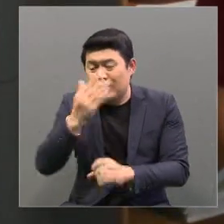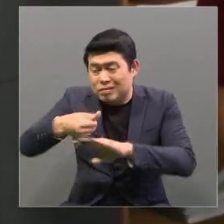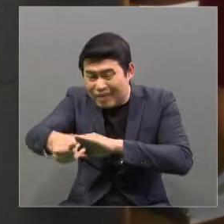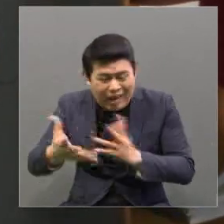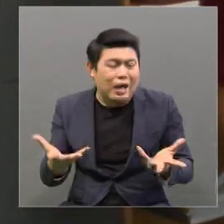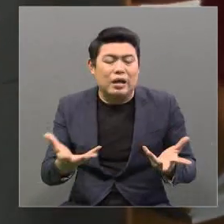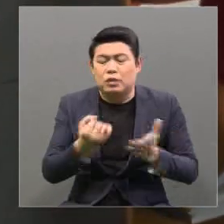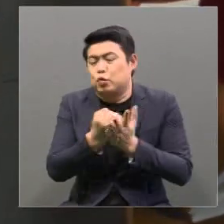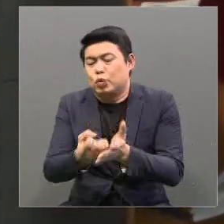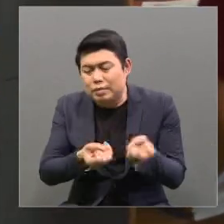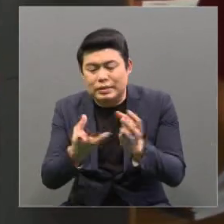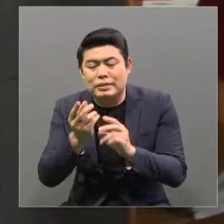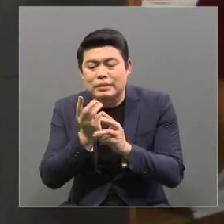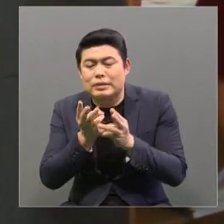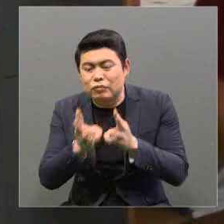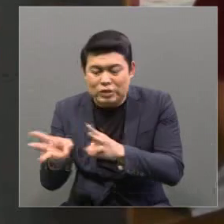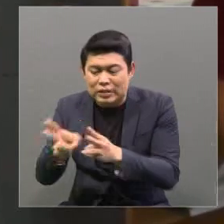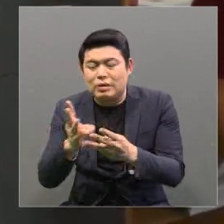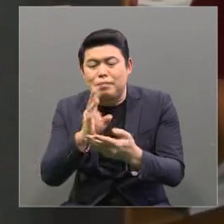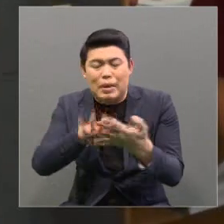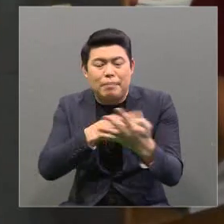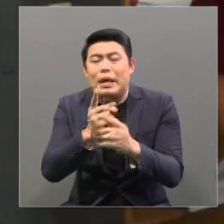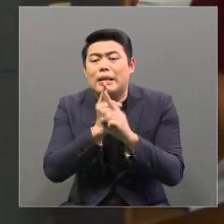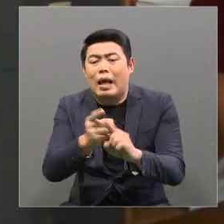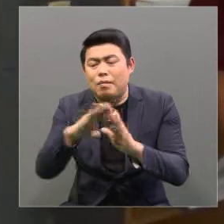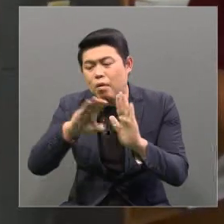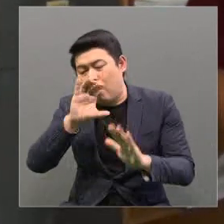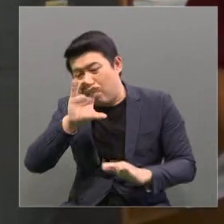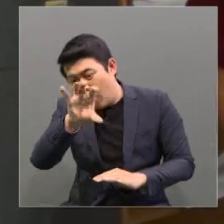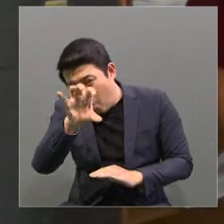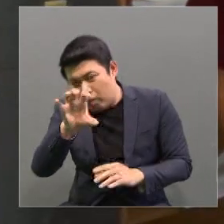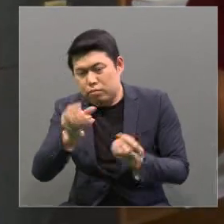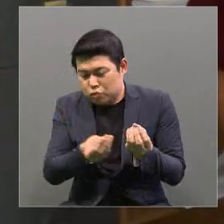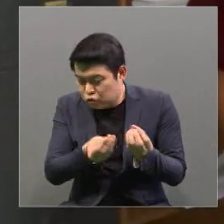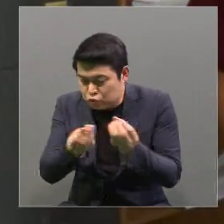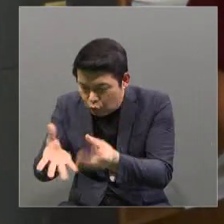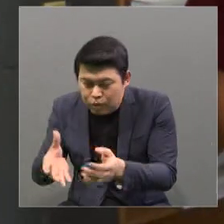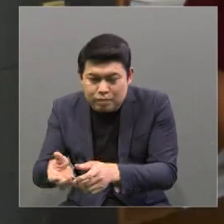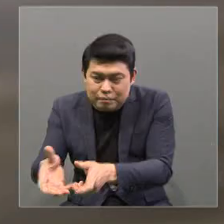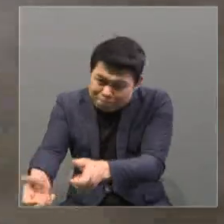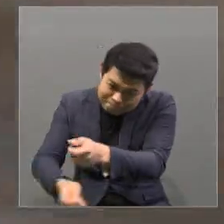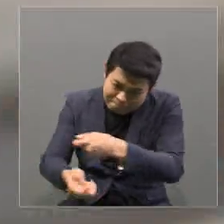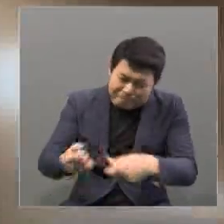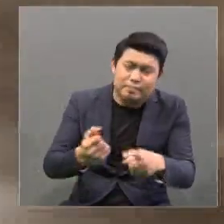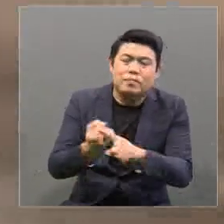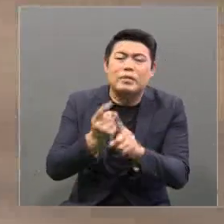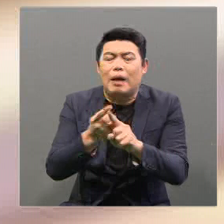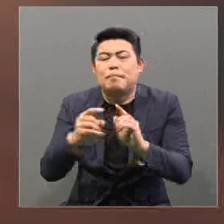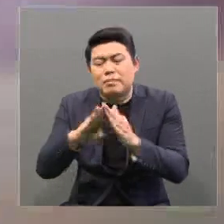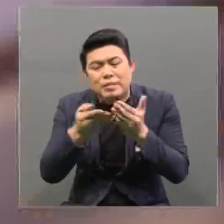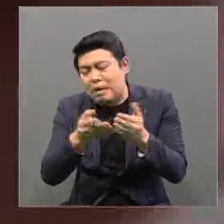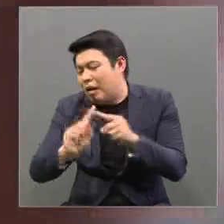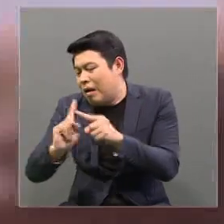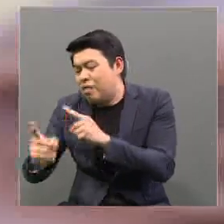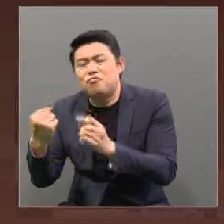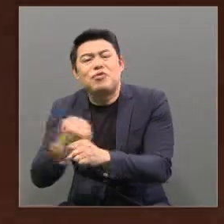และทำอะไรไม่ถูกจะได้ทำตามแผนที่เคยซ้อมไว้ว่ามันต้องตะโกนโยนยื่นเนี่ยนะฮะต้องไปซ้อมแผนเผชิญเหตุตามท่าเรือต่